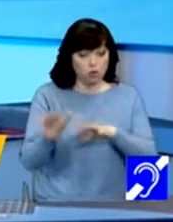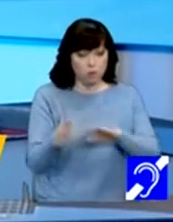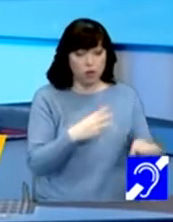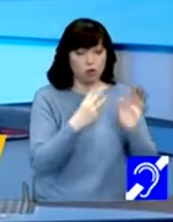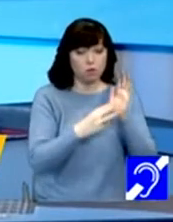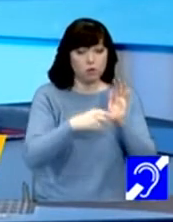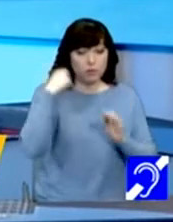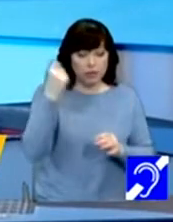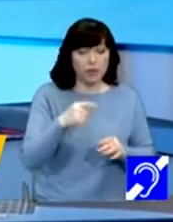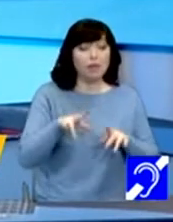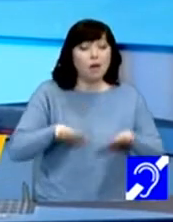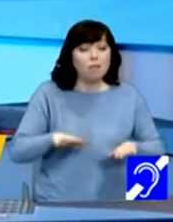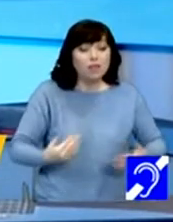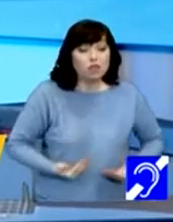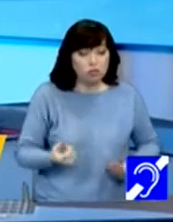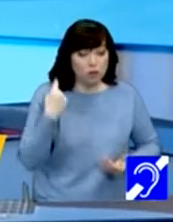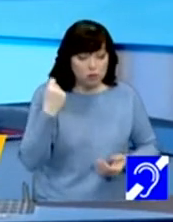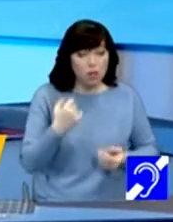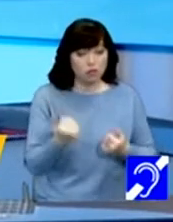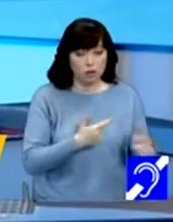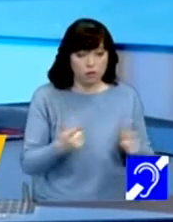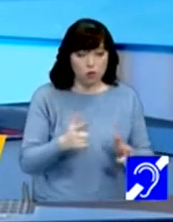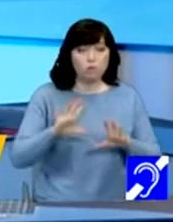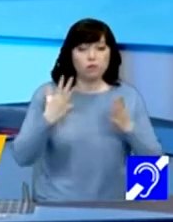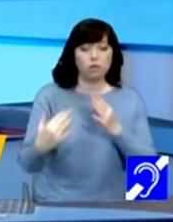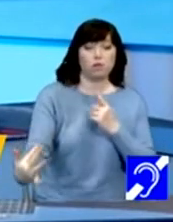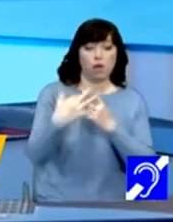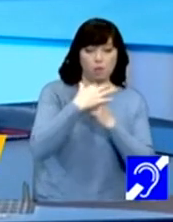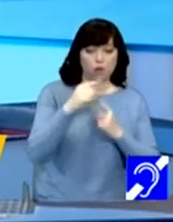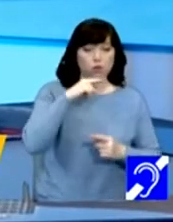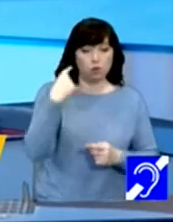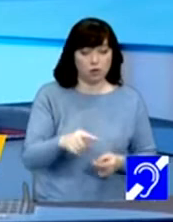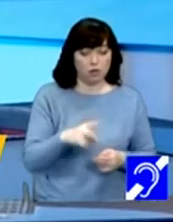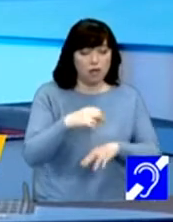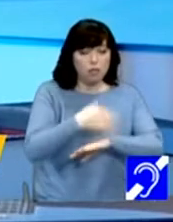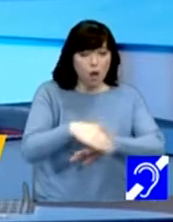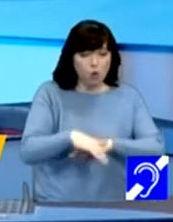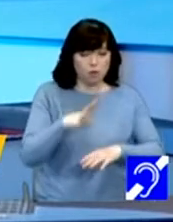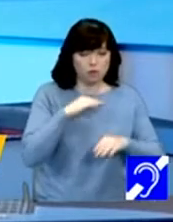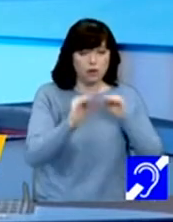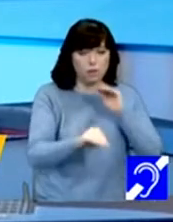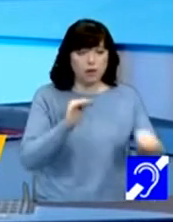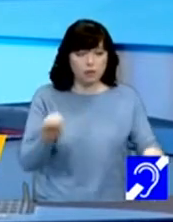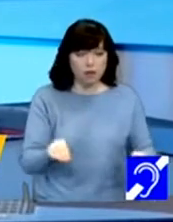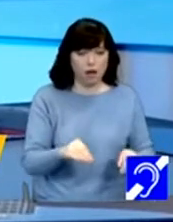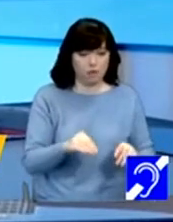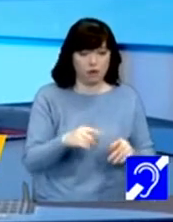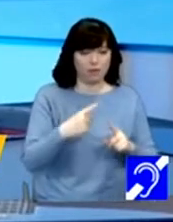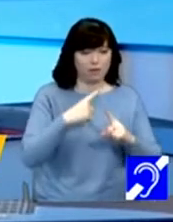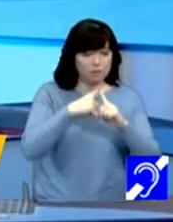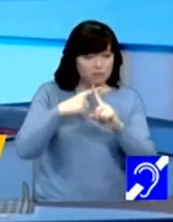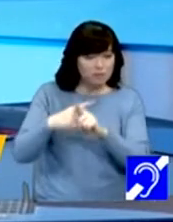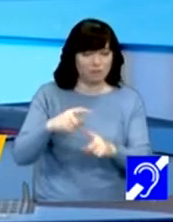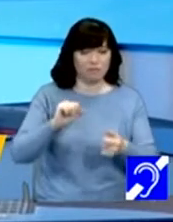de ani, localnicii se pregătesc să facă față unei noi agresiuni a Rusiei. Pe străzile orașului au fost amplasate întărituri cu saci